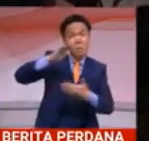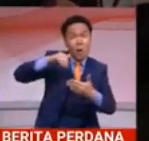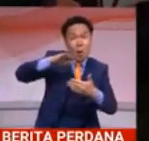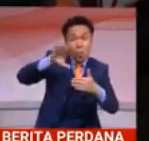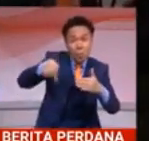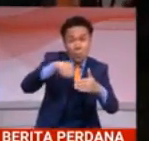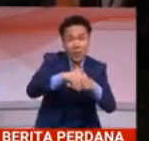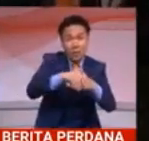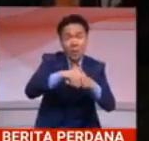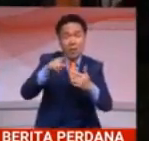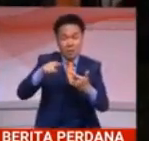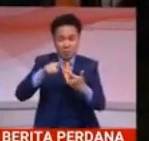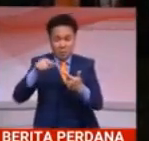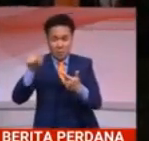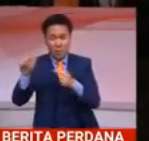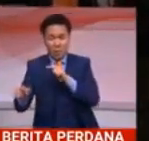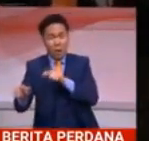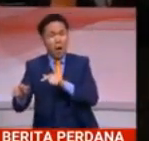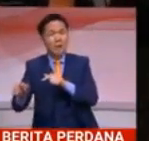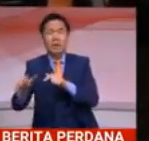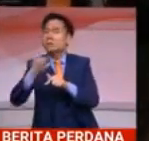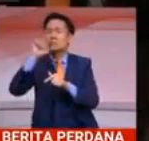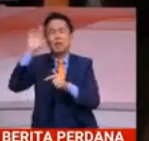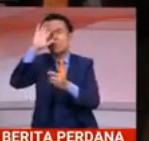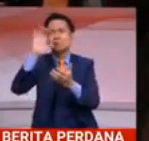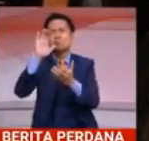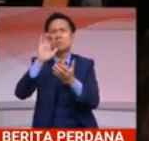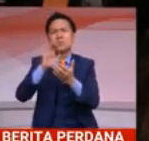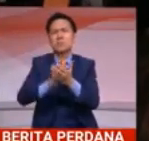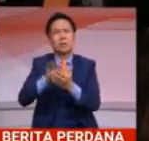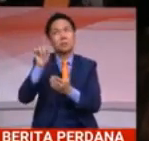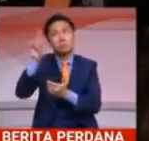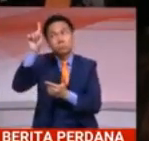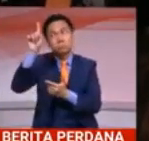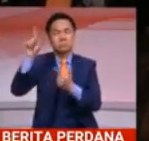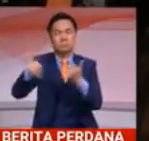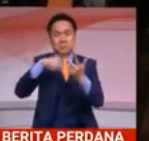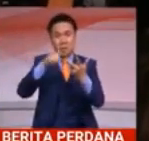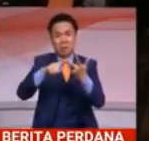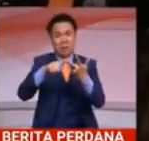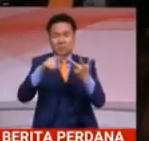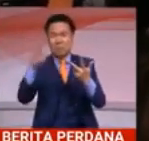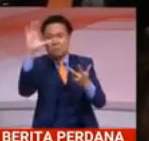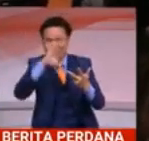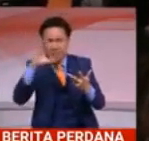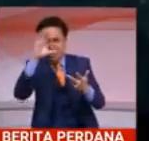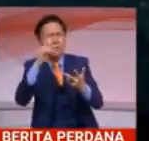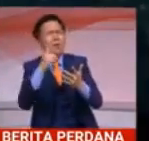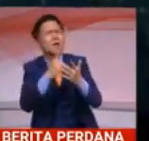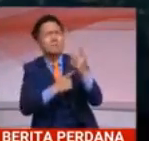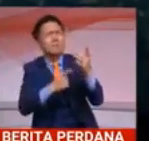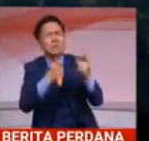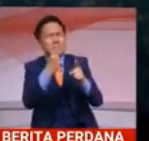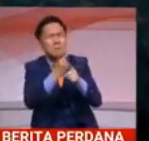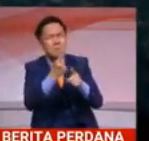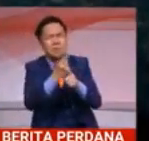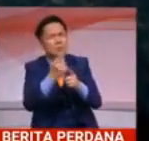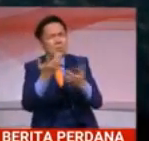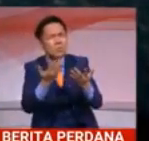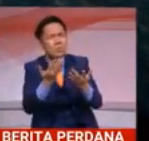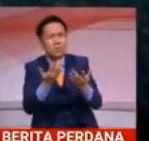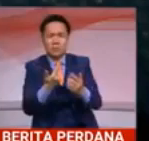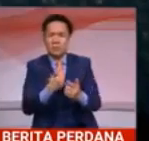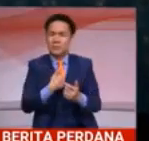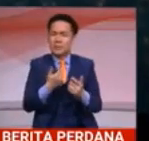free thinker dan membawa penonton menyelami kesedihan dalam mencari kebenaran. Filem genre drama Islamik,